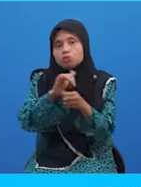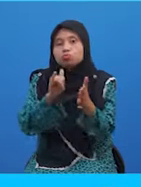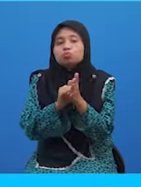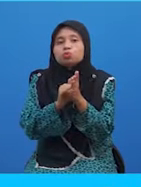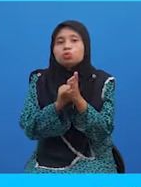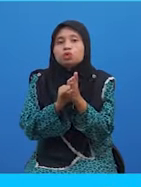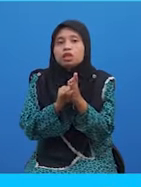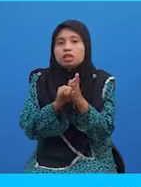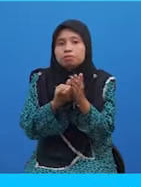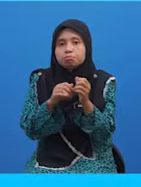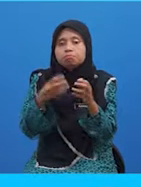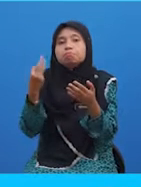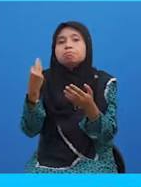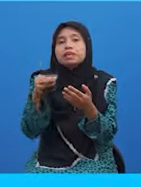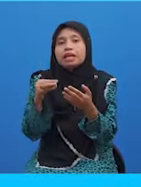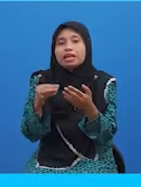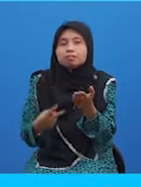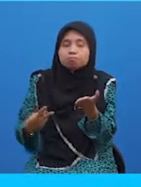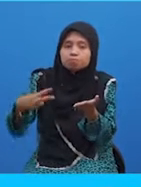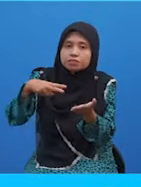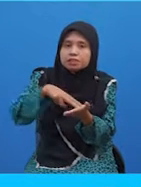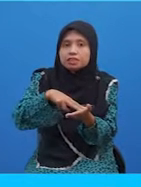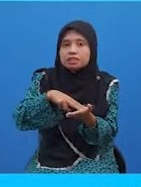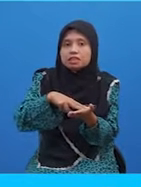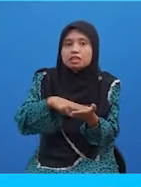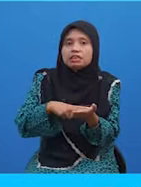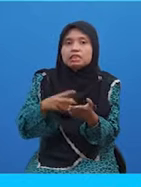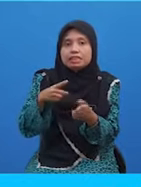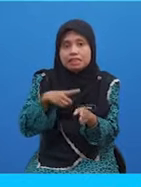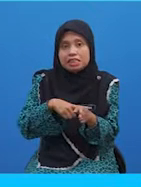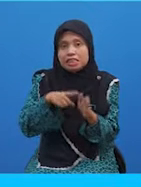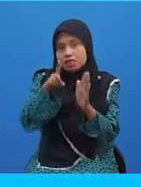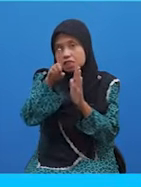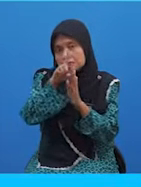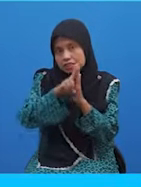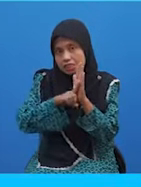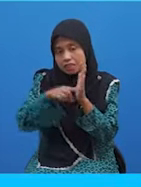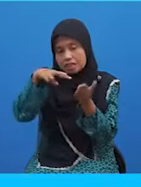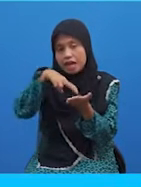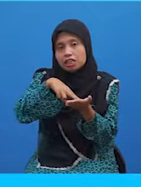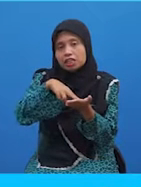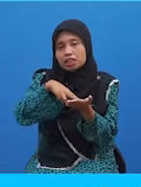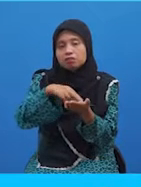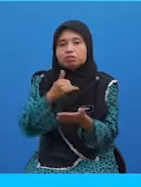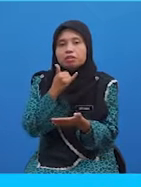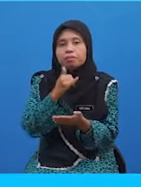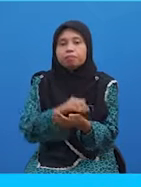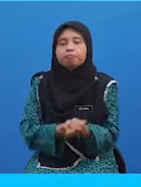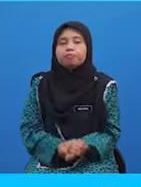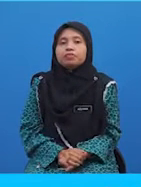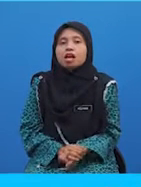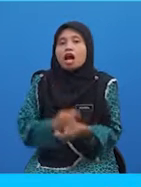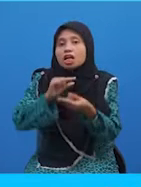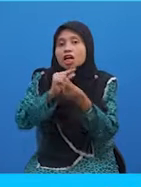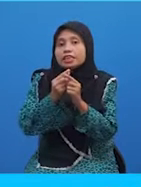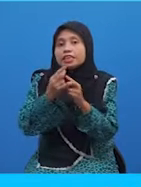saya. Dan mereka naiki. Sepatutnya dinaiki oleh mereka. Kesalahan